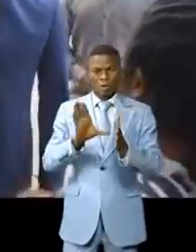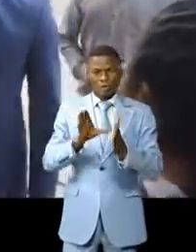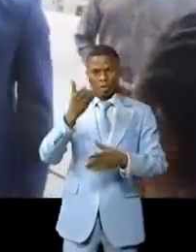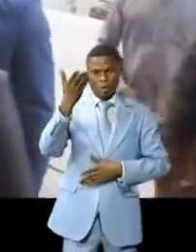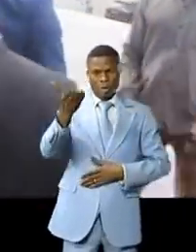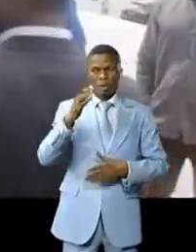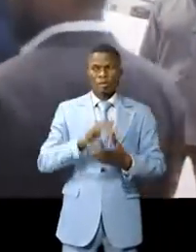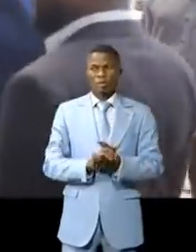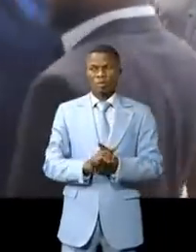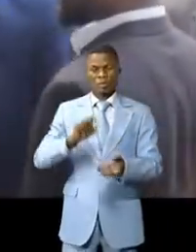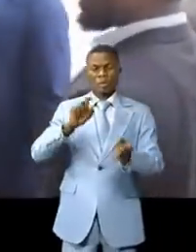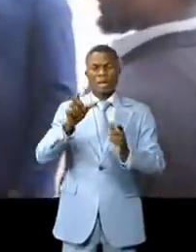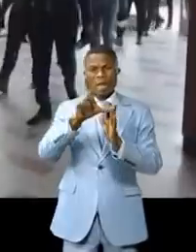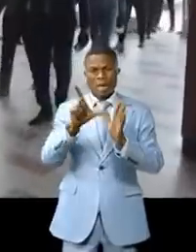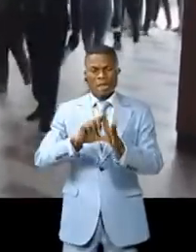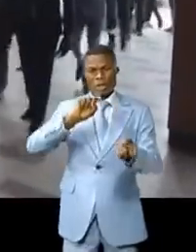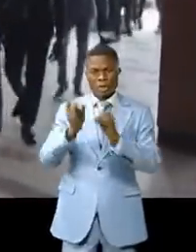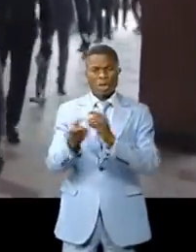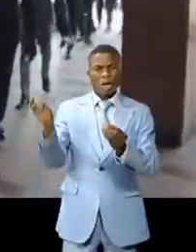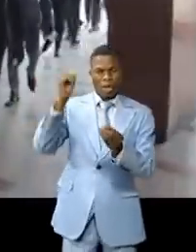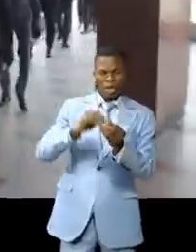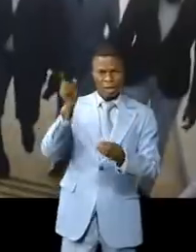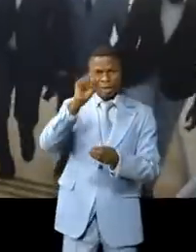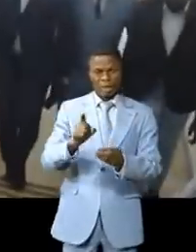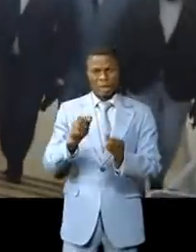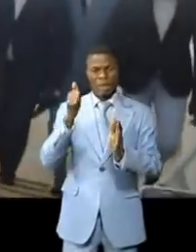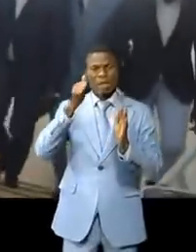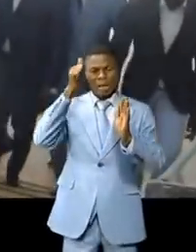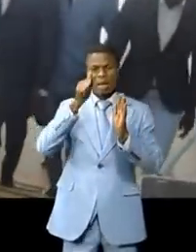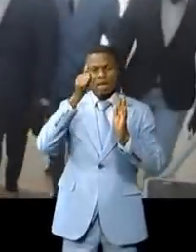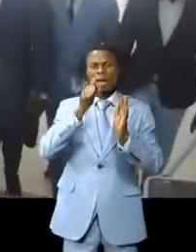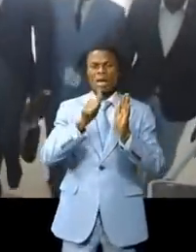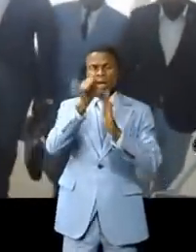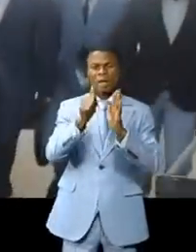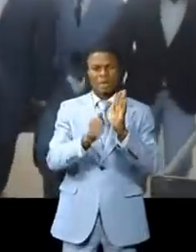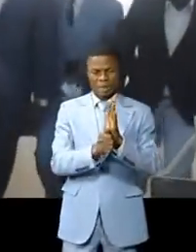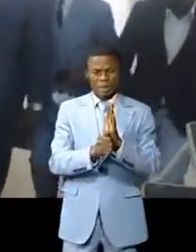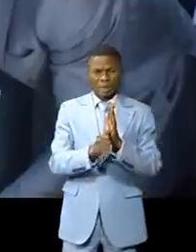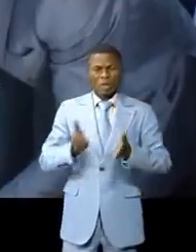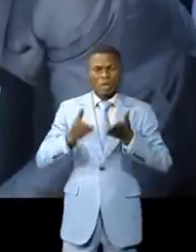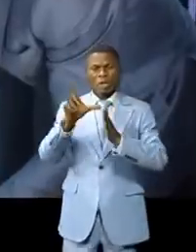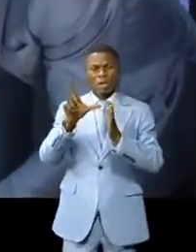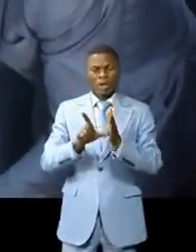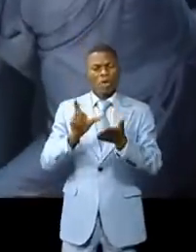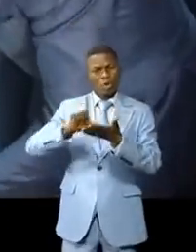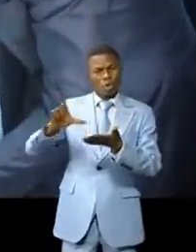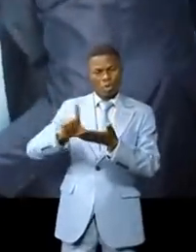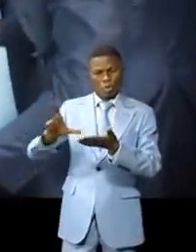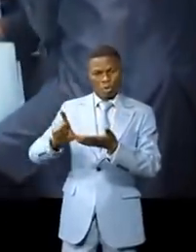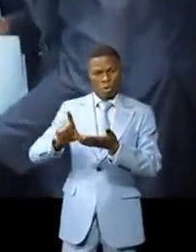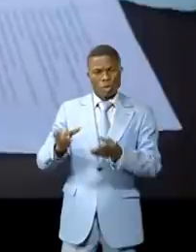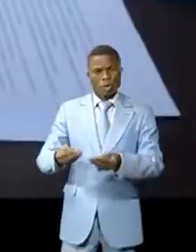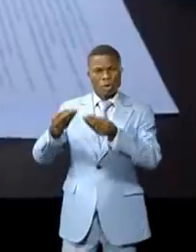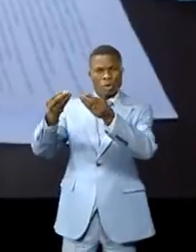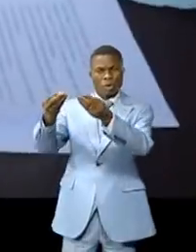15 articles modifiés et 15 ajoutés sur 30 articles de la proposition de loi sur les loyers et ses innovations